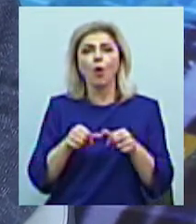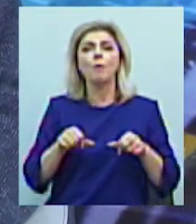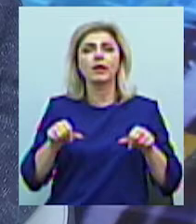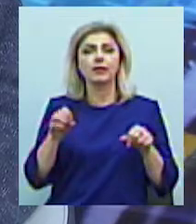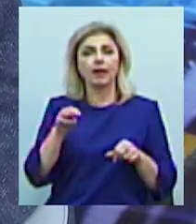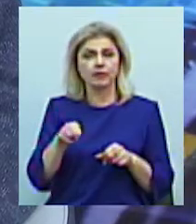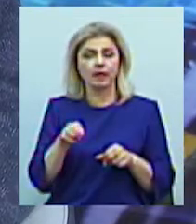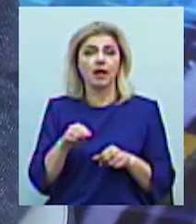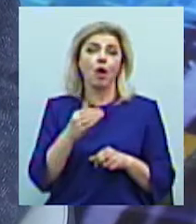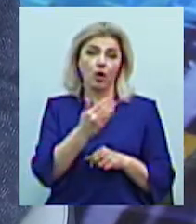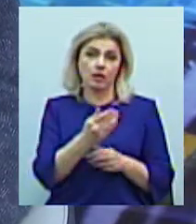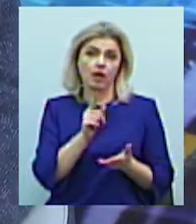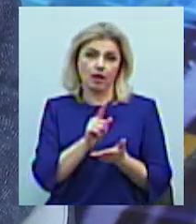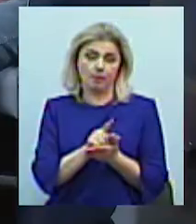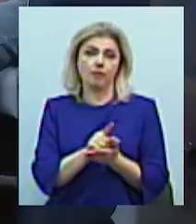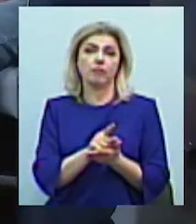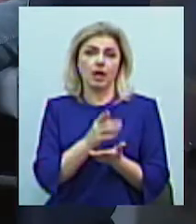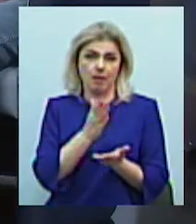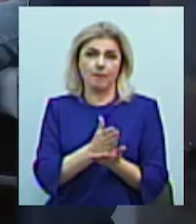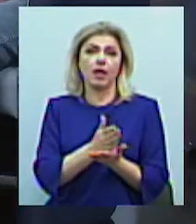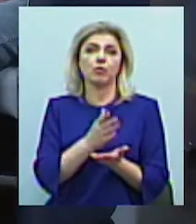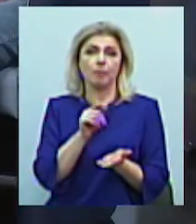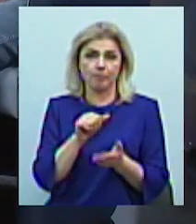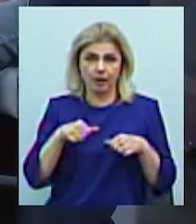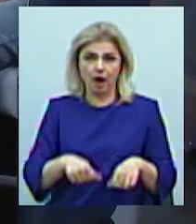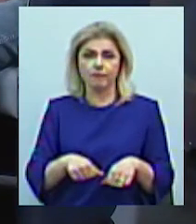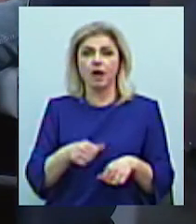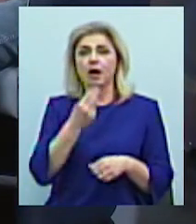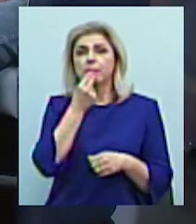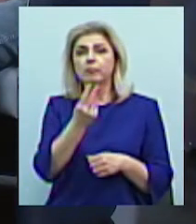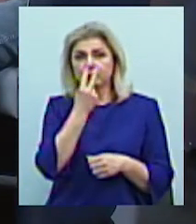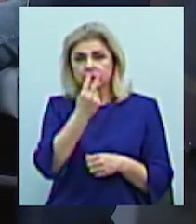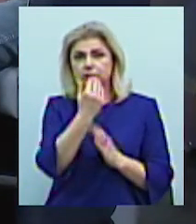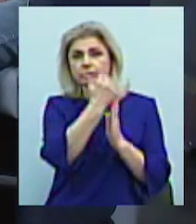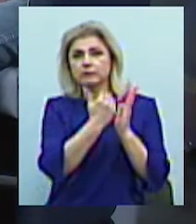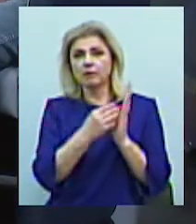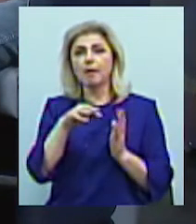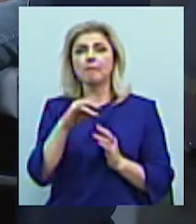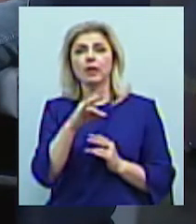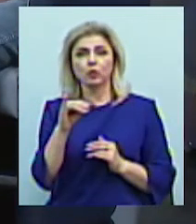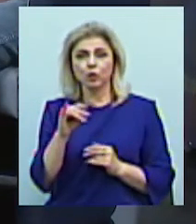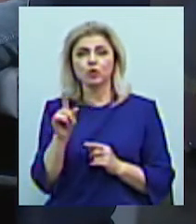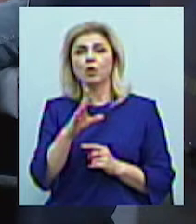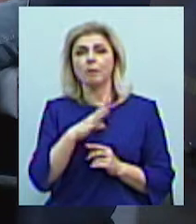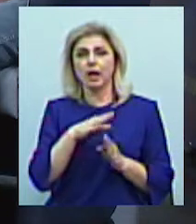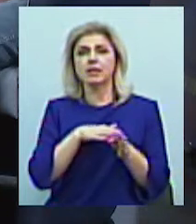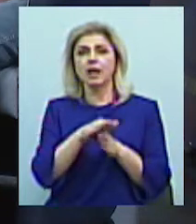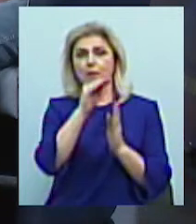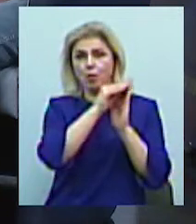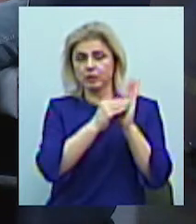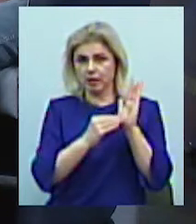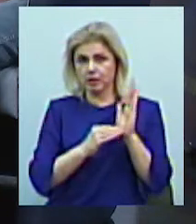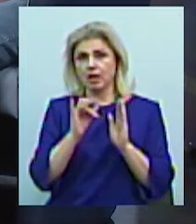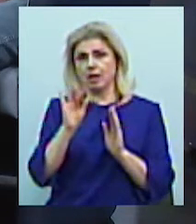комитет, назовем так. Они имеют право войти в столовые, посмотреть меню, требовать, чтобы все это меню постоянно было заполнено, висело. Они имеют